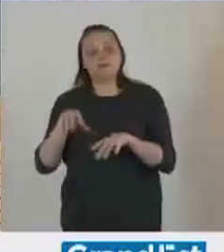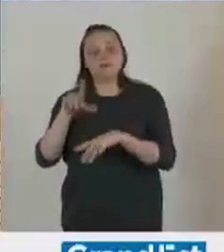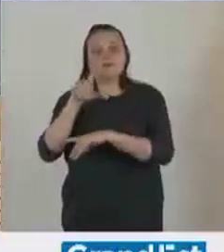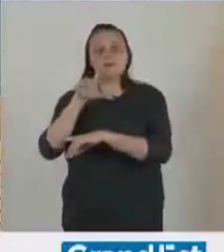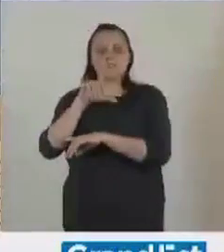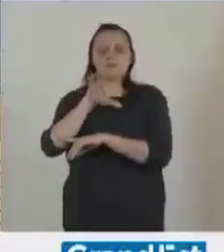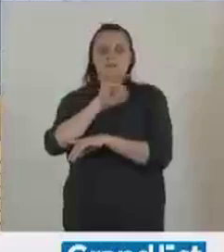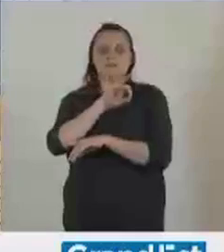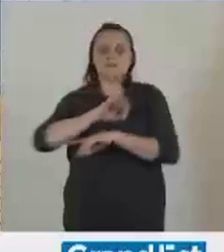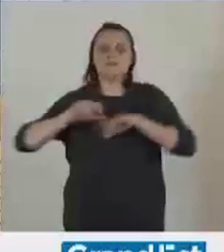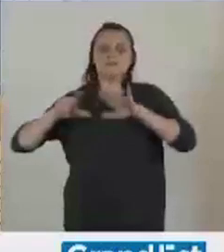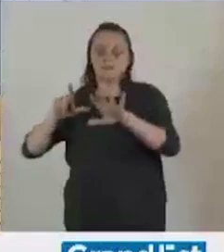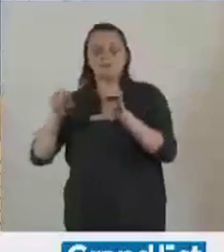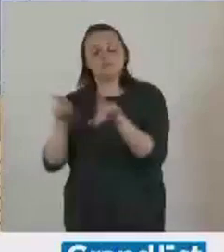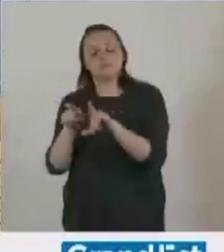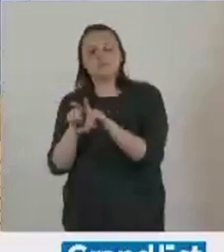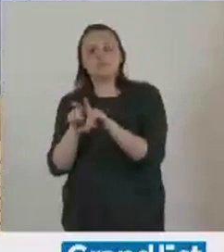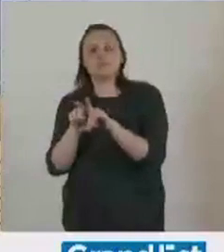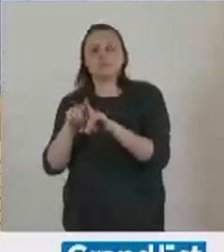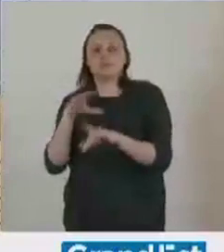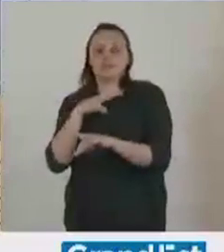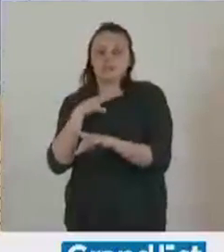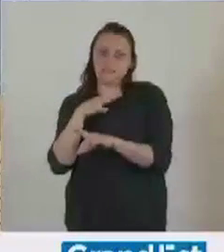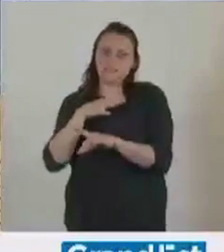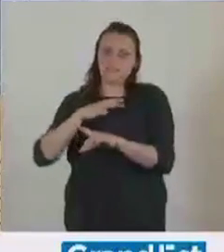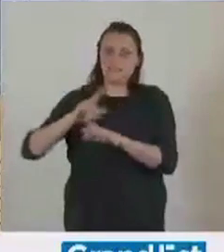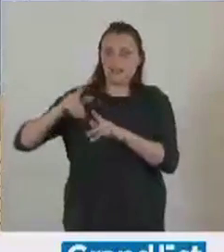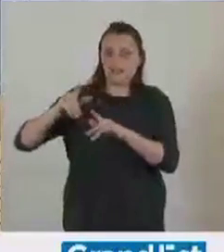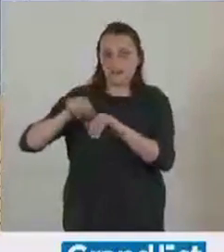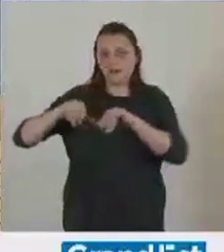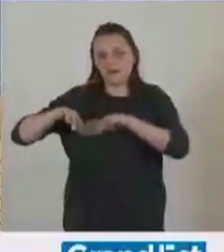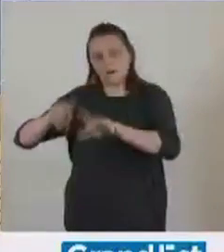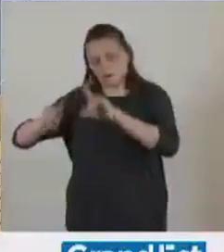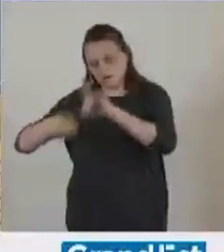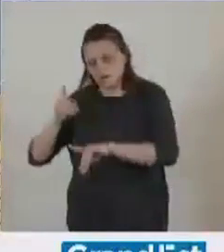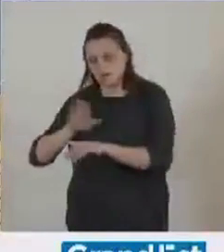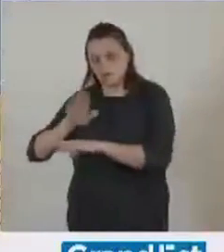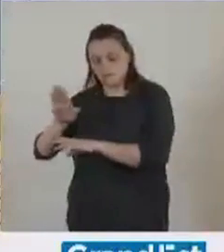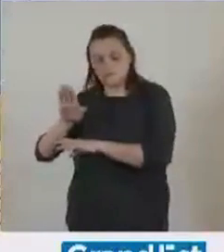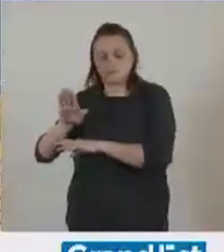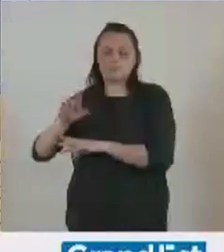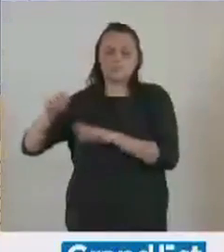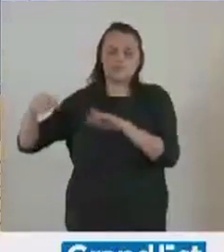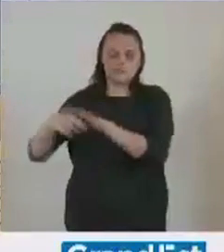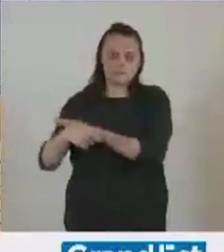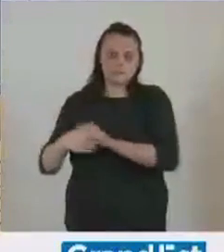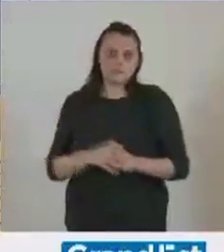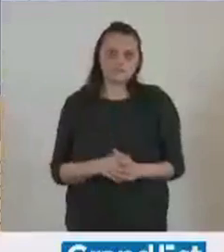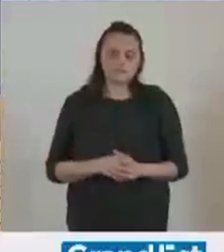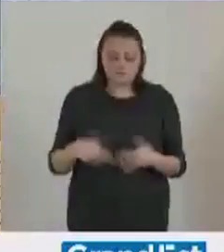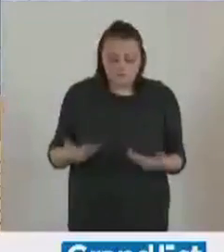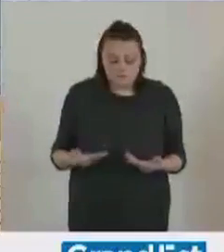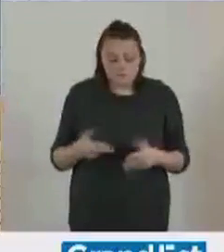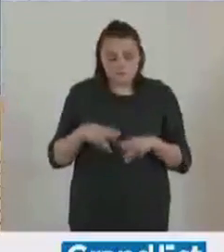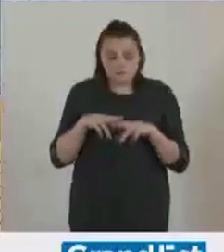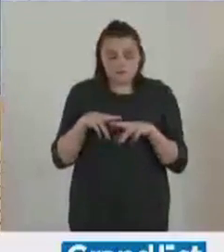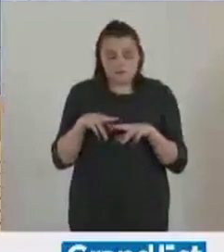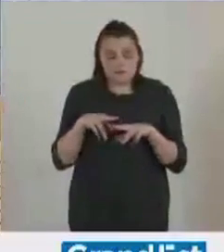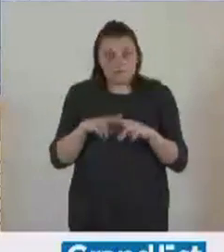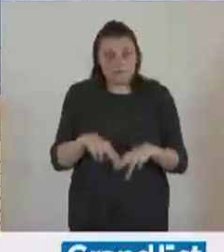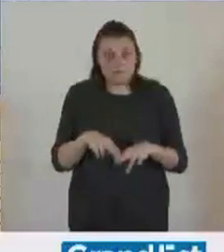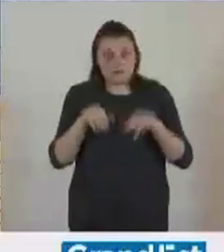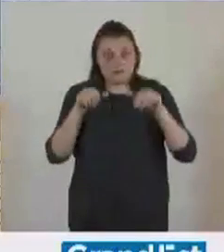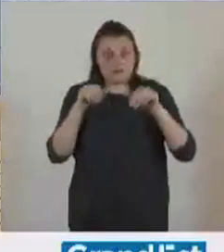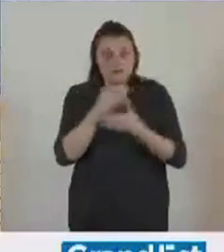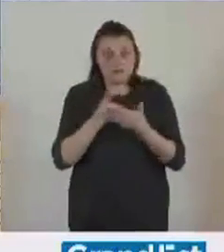intégralement en fibre optique dans le cadre d'une DSP d'affermage cette fois. Restent par conséquent à ce jour 7 départements dont les schémas